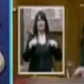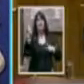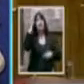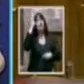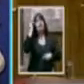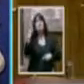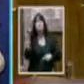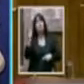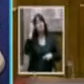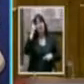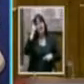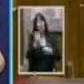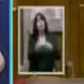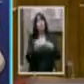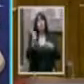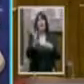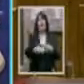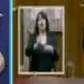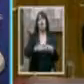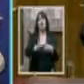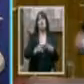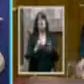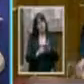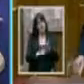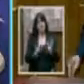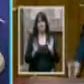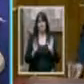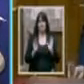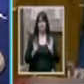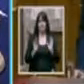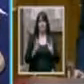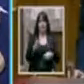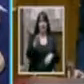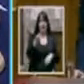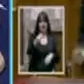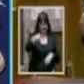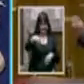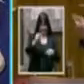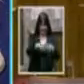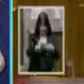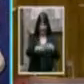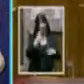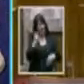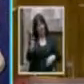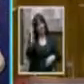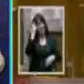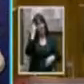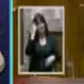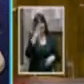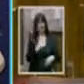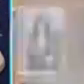εσείς, γιατί ανεξάρτητα από την έκβαση της τωρινής μεθαυριανής ψηφοφορίας, την εμπιστοσύνη του λαού την έχετε χάσει οριστικά